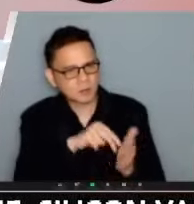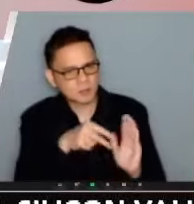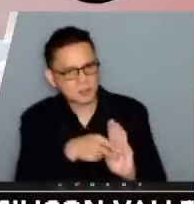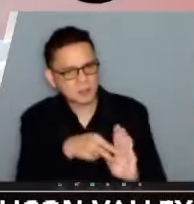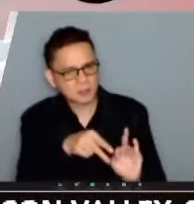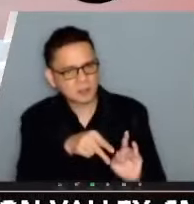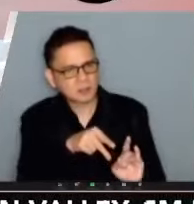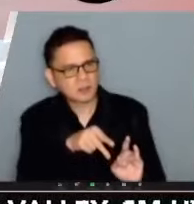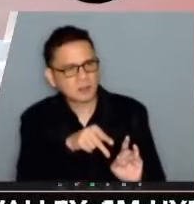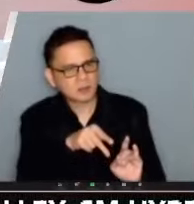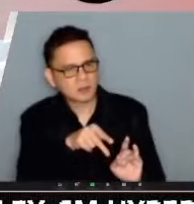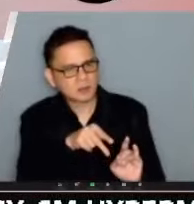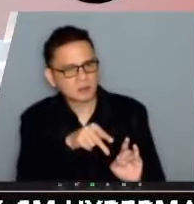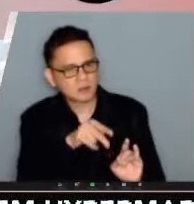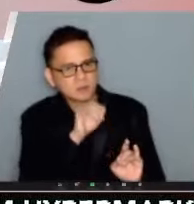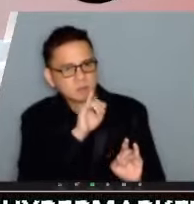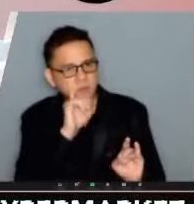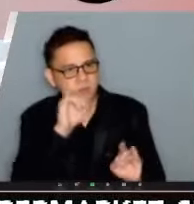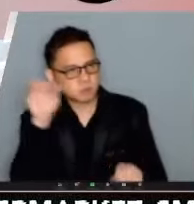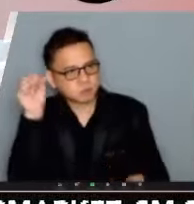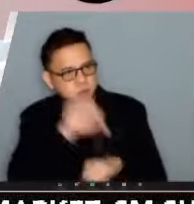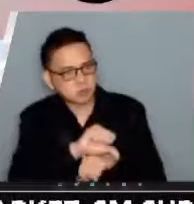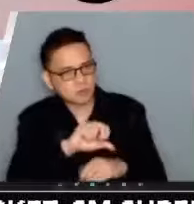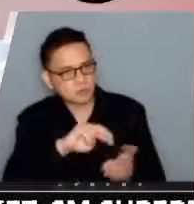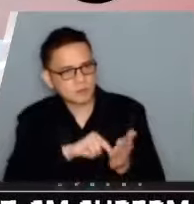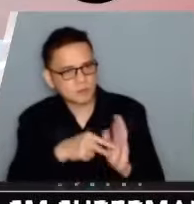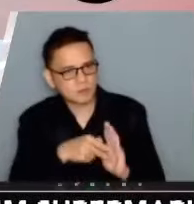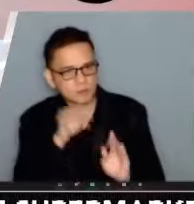ng missile. May specific military